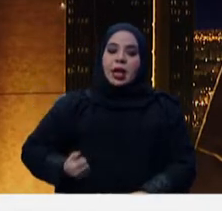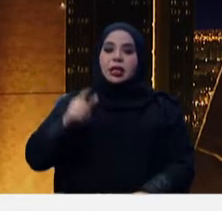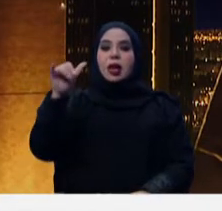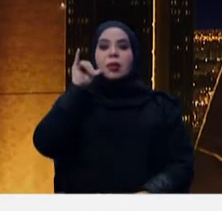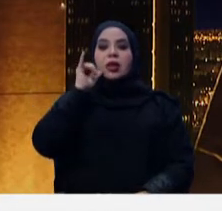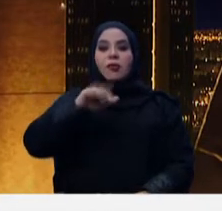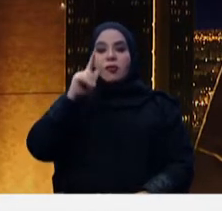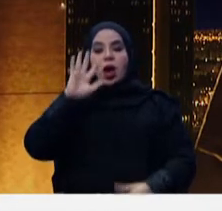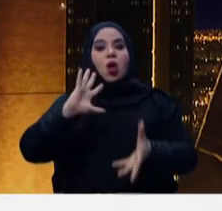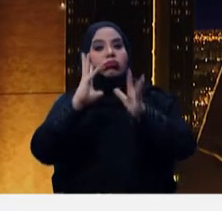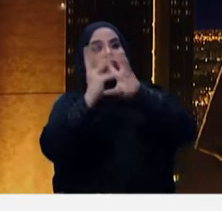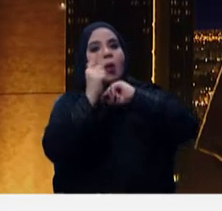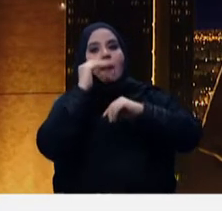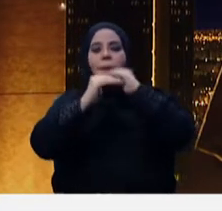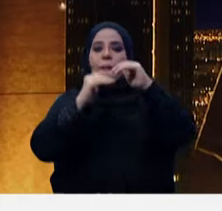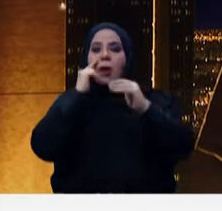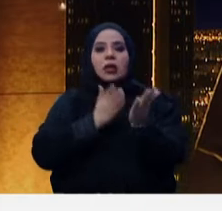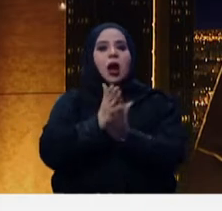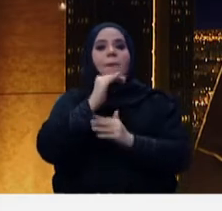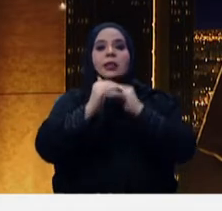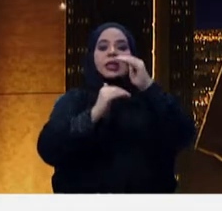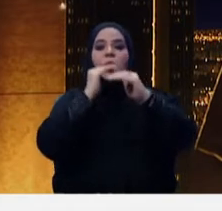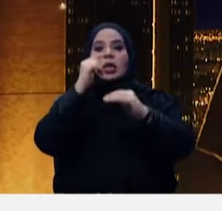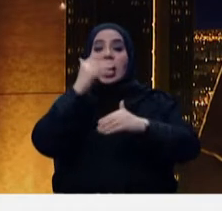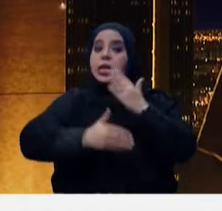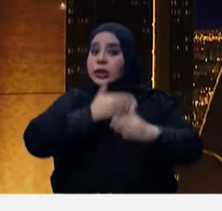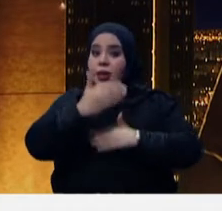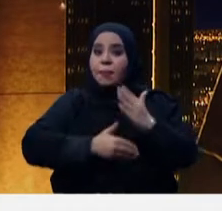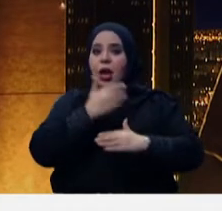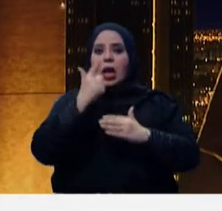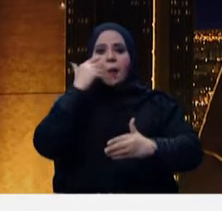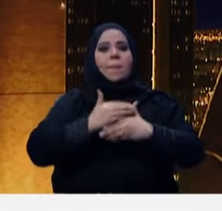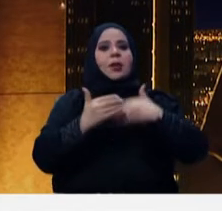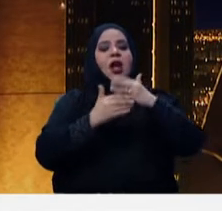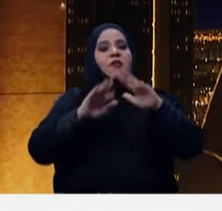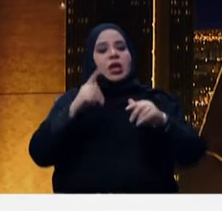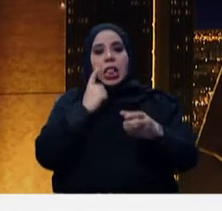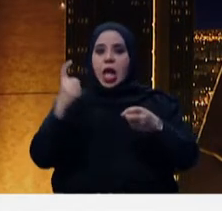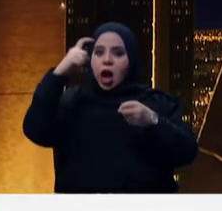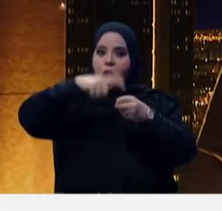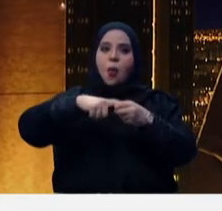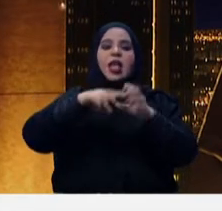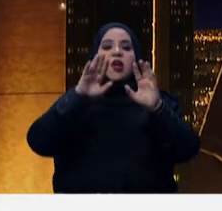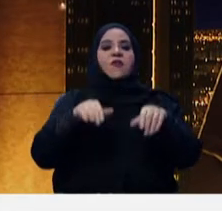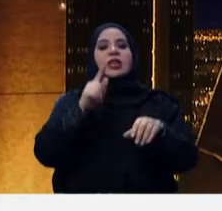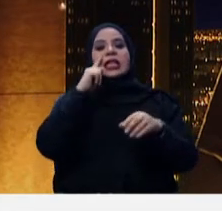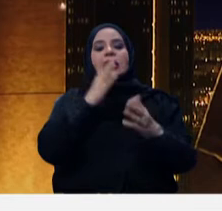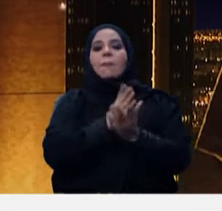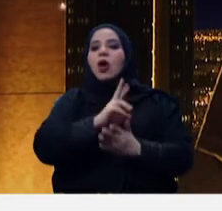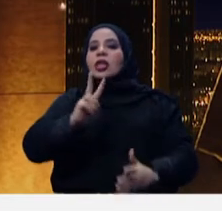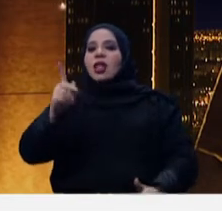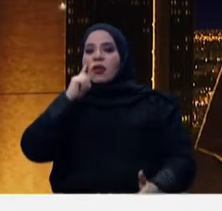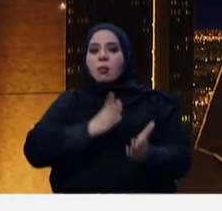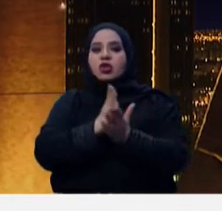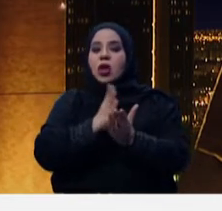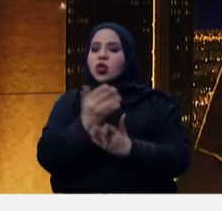البحرينية البريطانية من تقدم وتطور على كافة المستويات واستمرارية البناء على ما تحقق من تعاون في مختلف